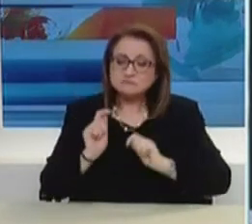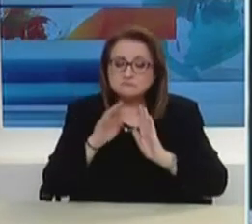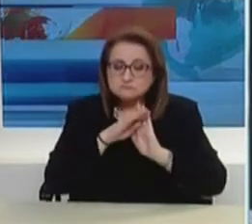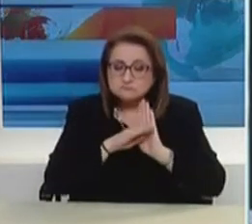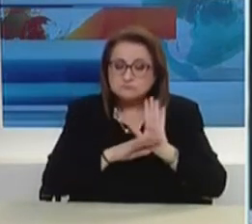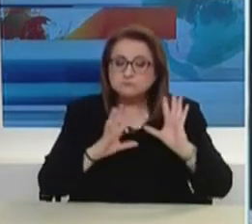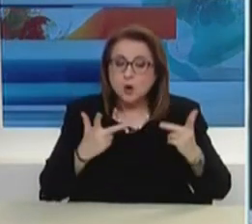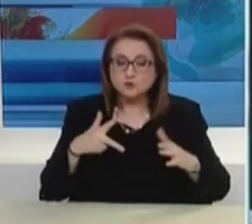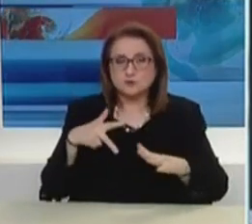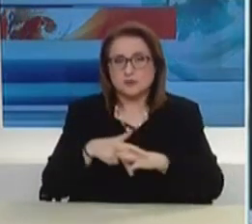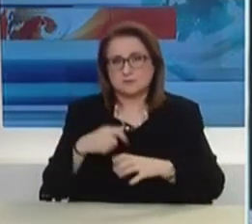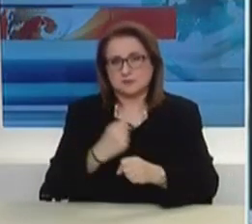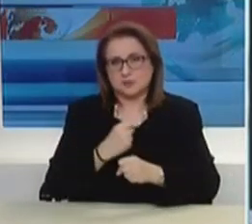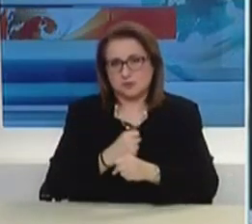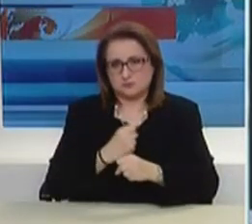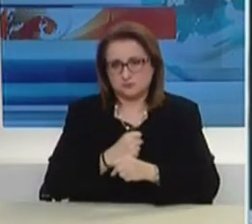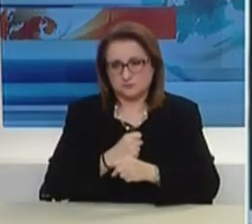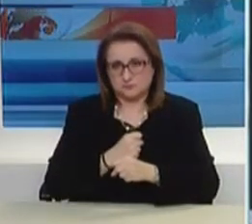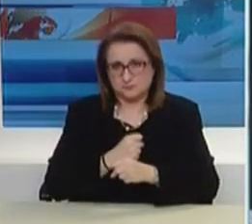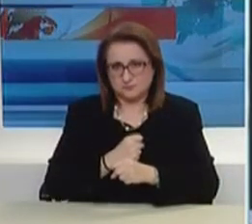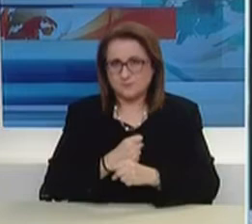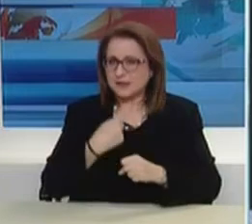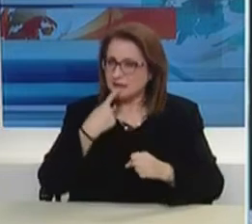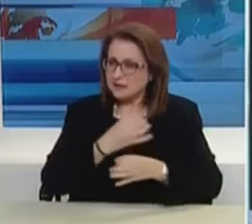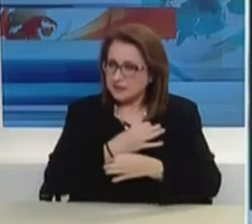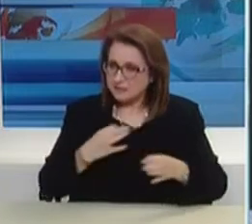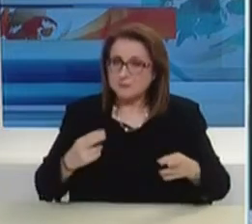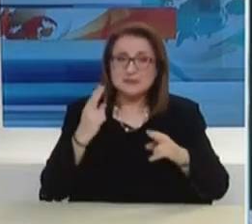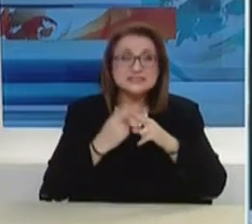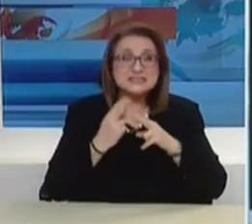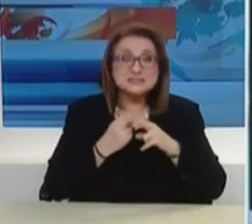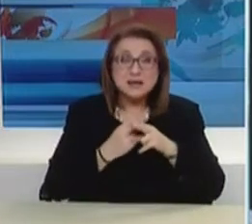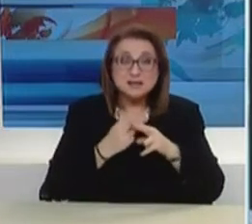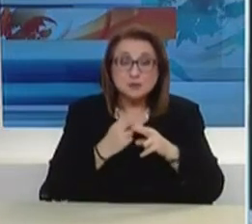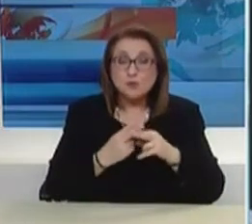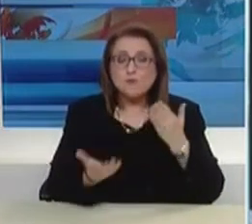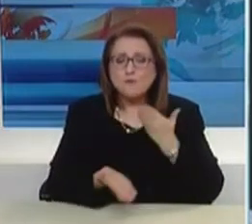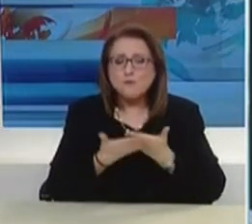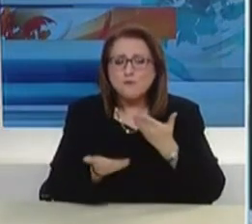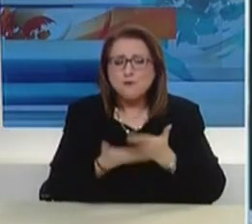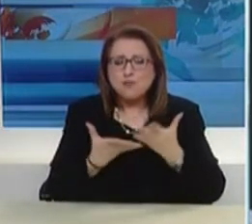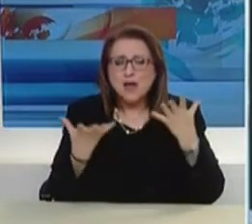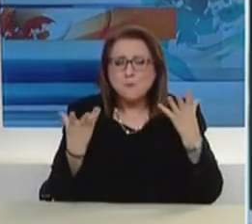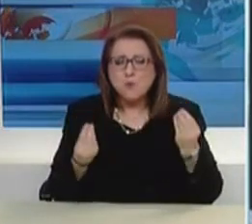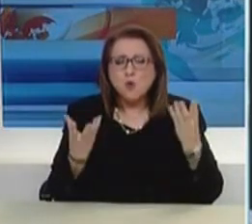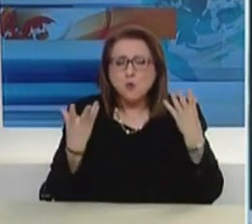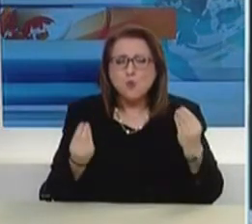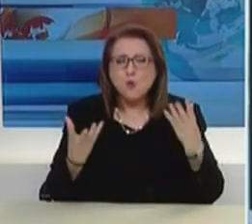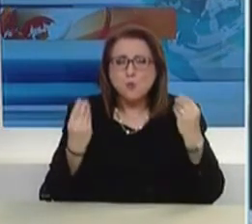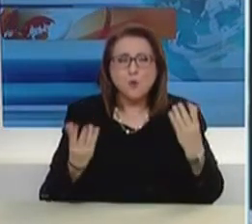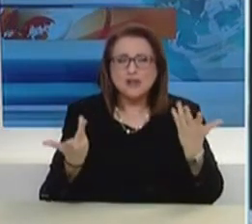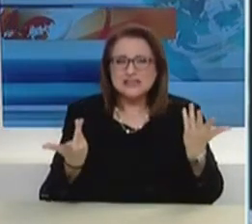είχαμε ένα μεγάλο σύμμαχο και ο σύμμαχος αυτός ήταν η τεχνολογία. Χρησιμοποιήσαμε λοιπόν